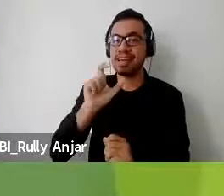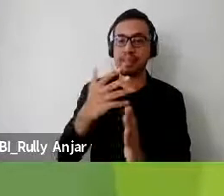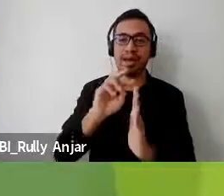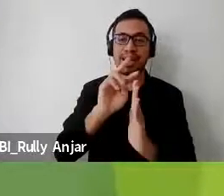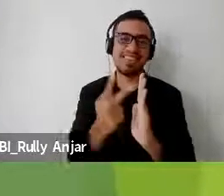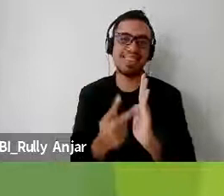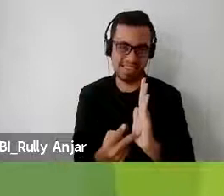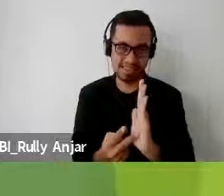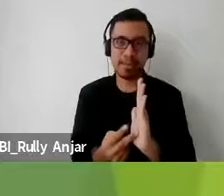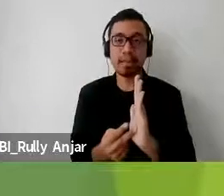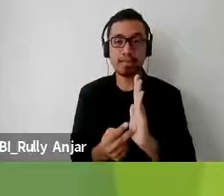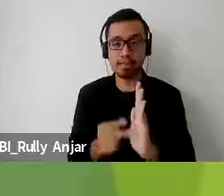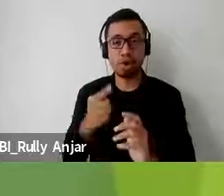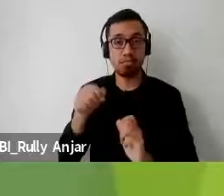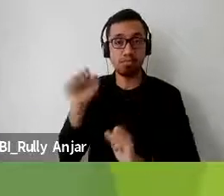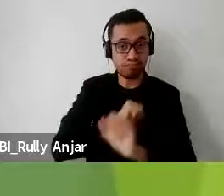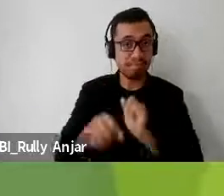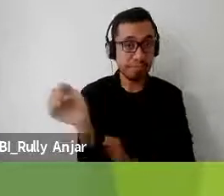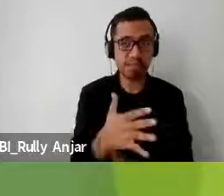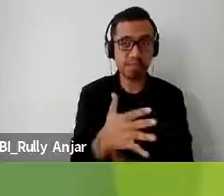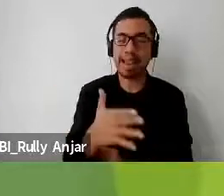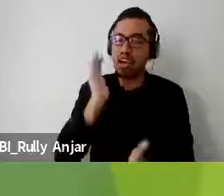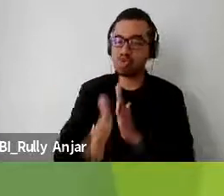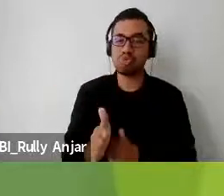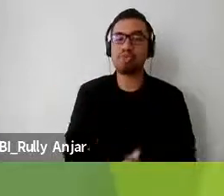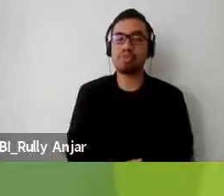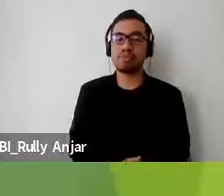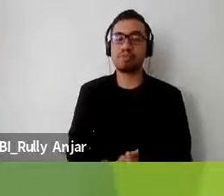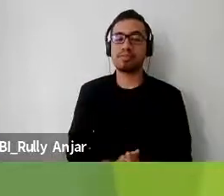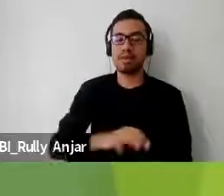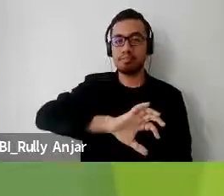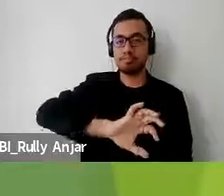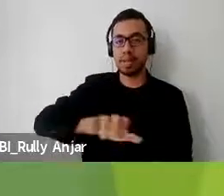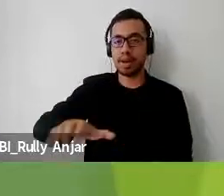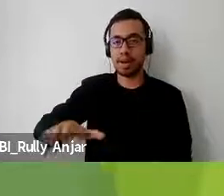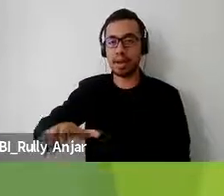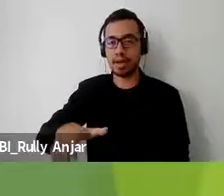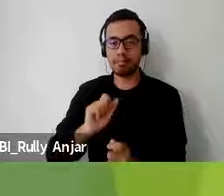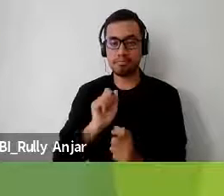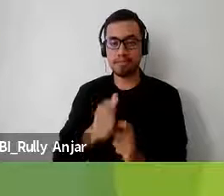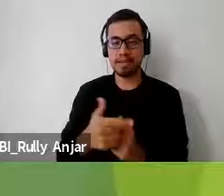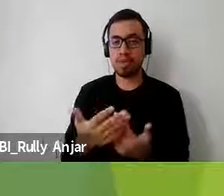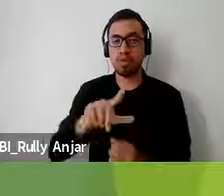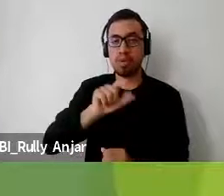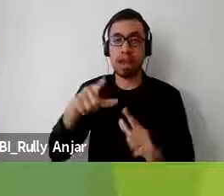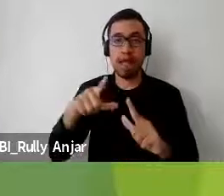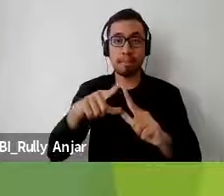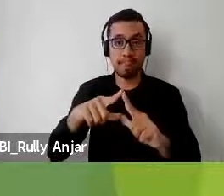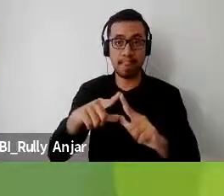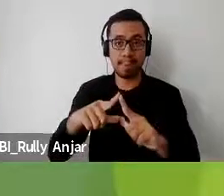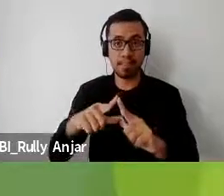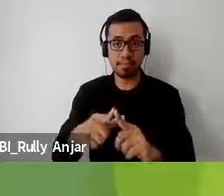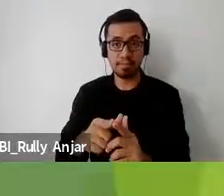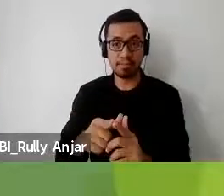pelaksanaannya. Kemudian menghentikan seluruh proses pengadaan barang jasa yang belum tanda tangan kontrak per 3 April. Kita hentikan. Karena